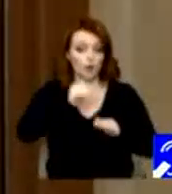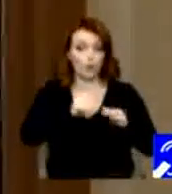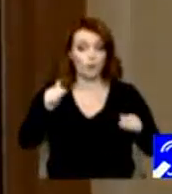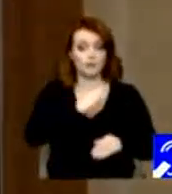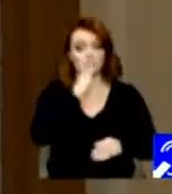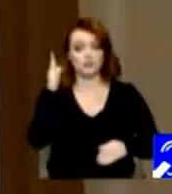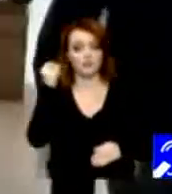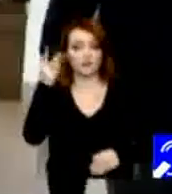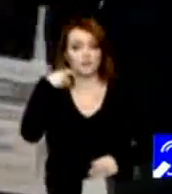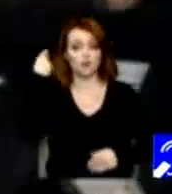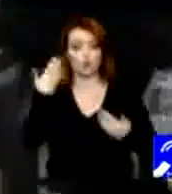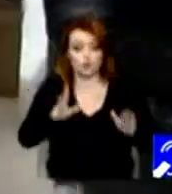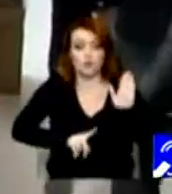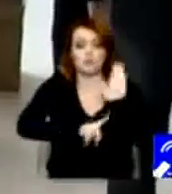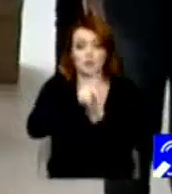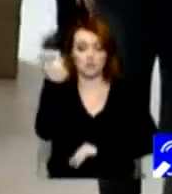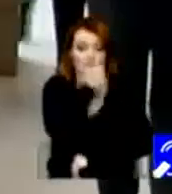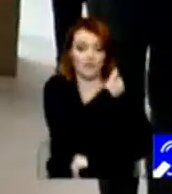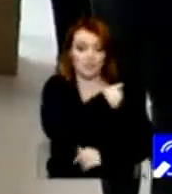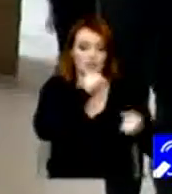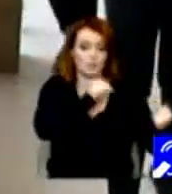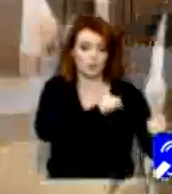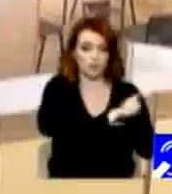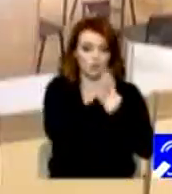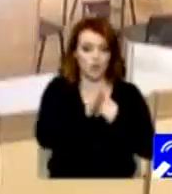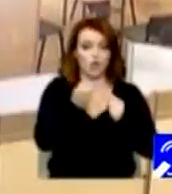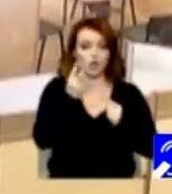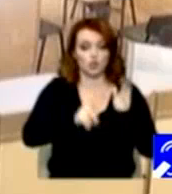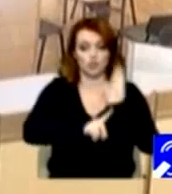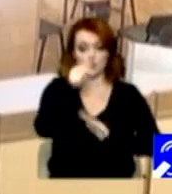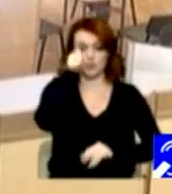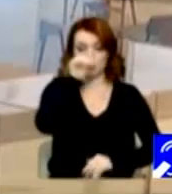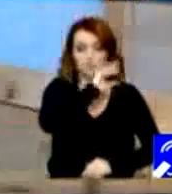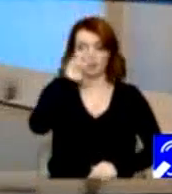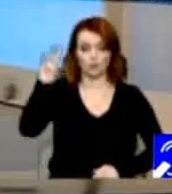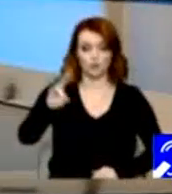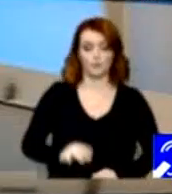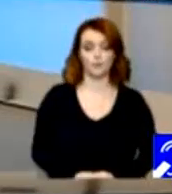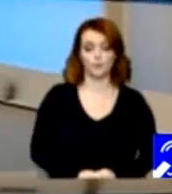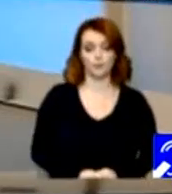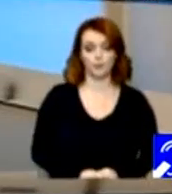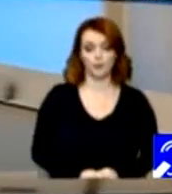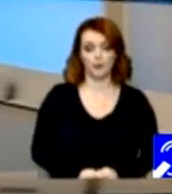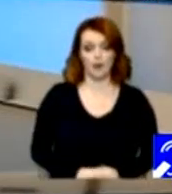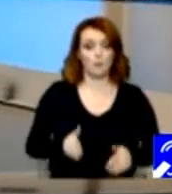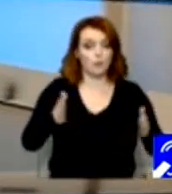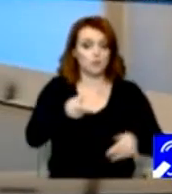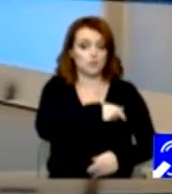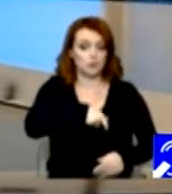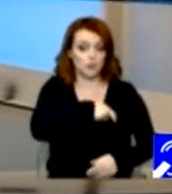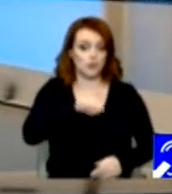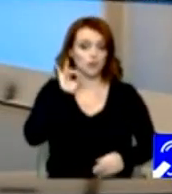ani au început să fie imunizați împotriva cu ovăz 19 din luna iunie mai mulți deputați